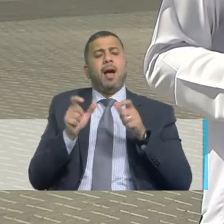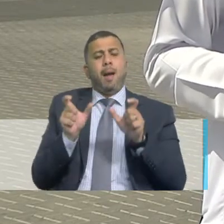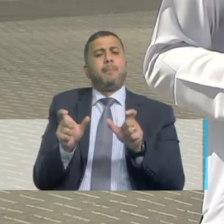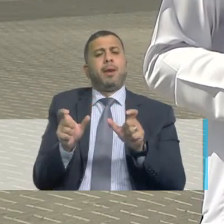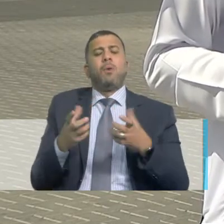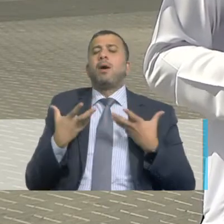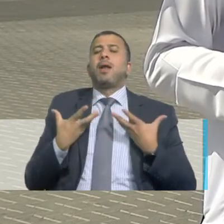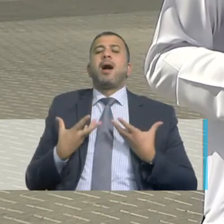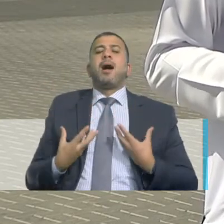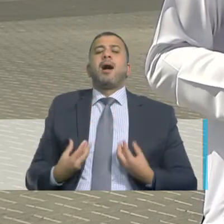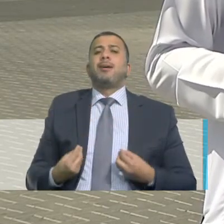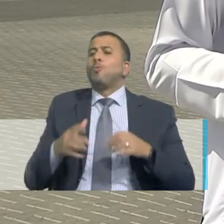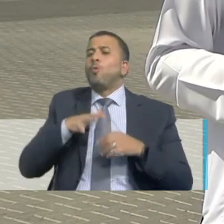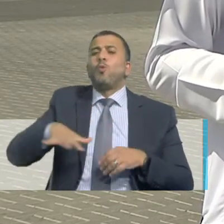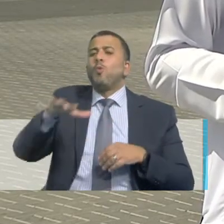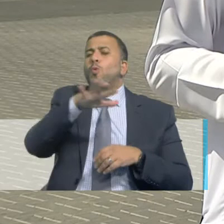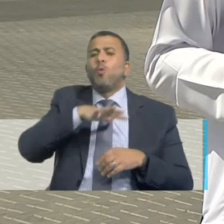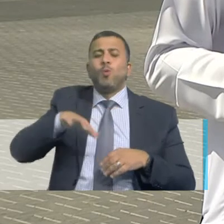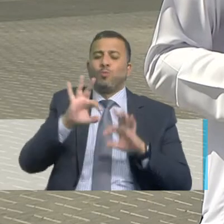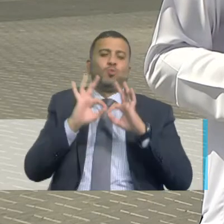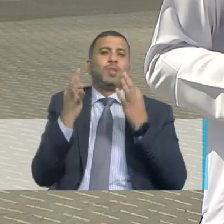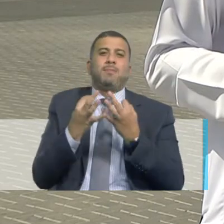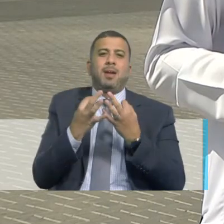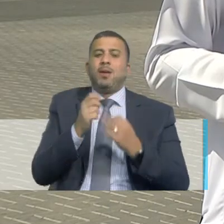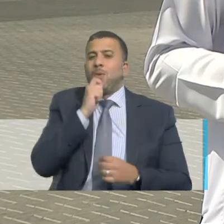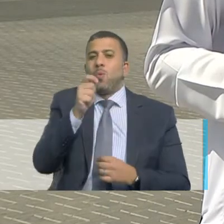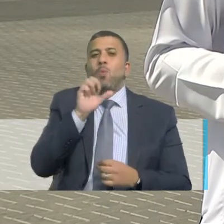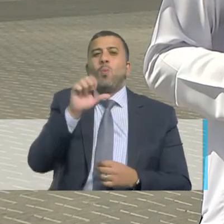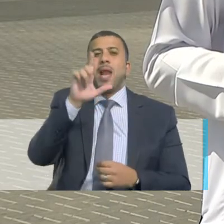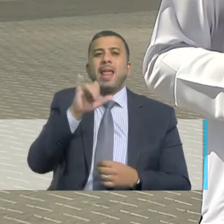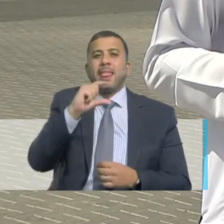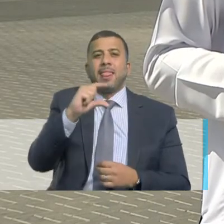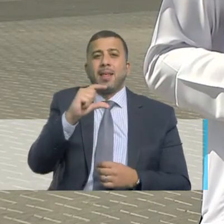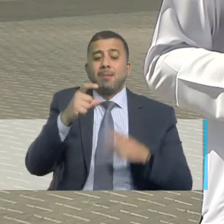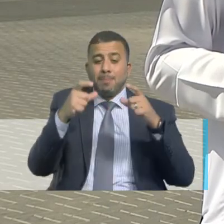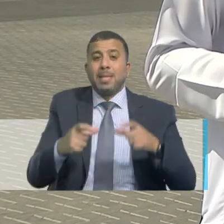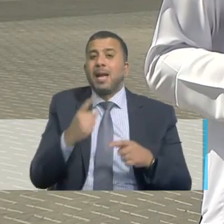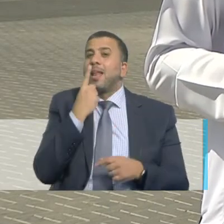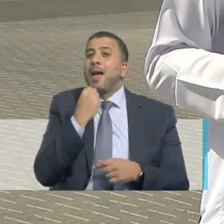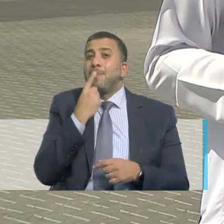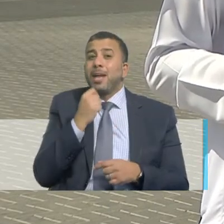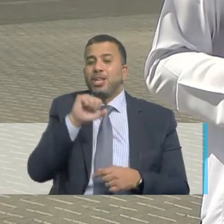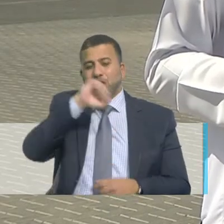والراحة لجميع شرائح المجتمع. لإخبار الدار وليد الأصبحي من منطقة الحمرية الشارقة.